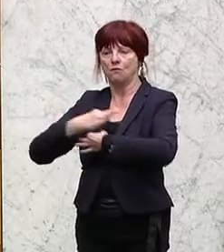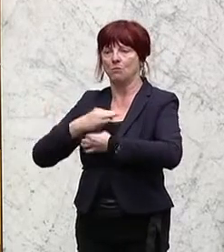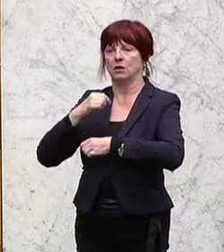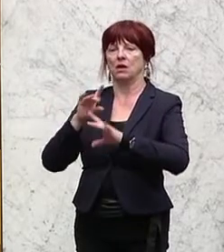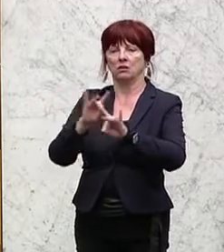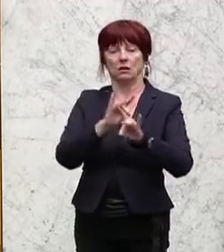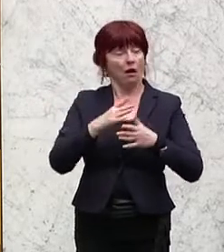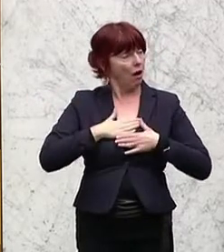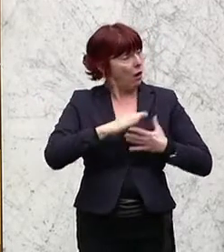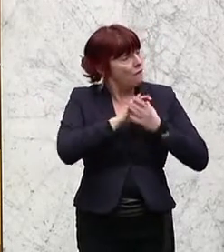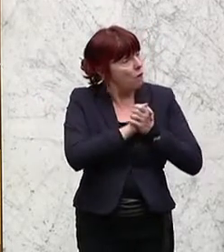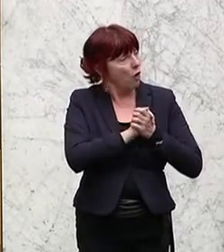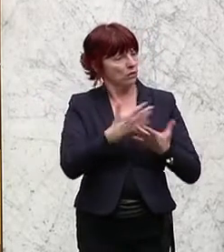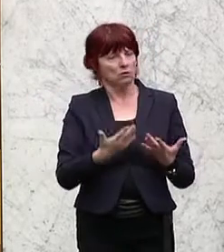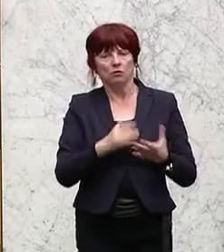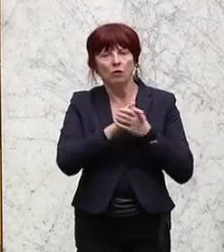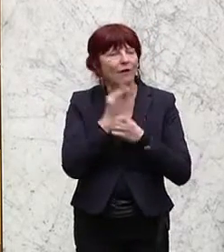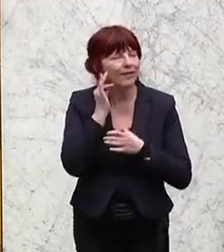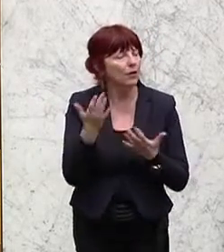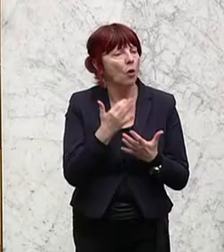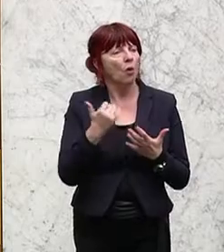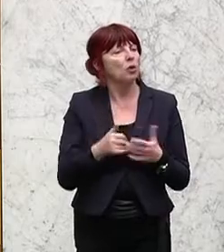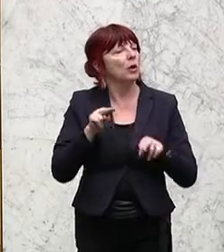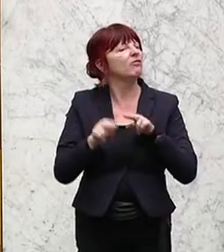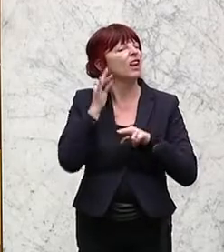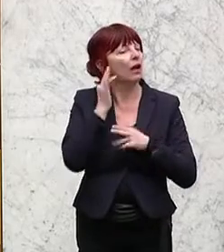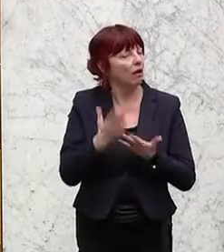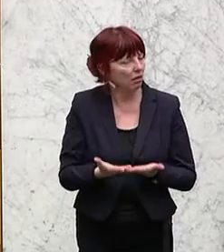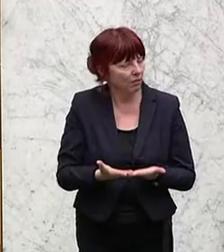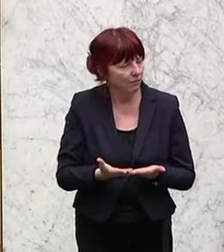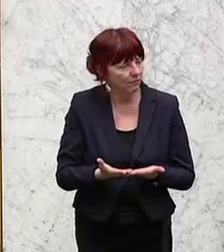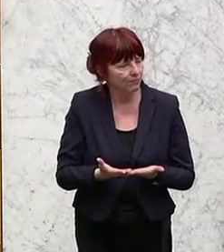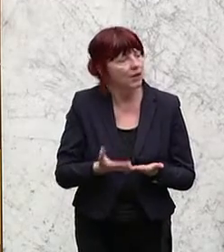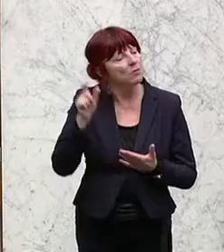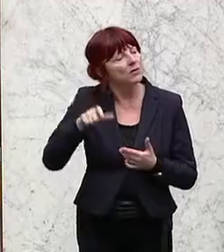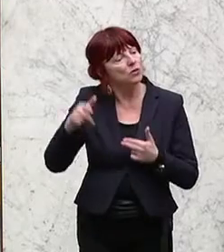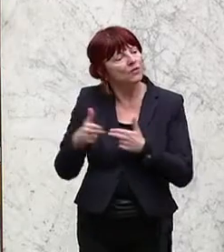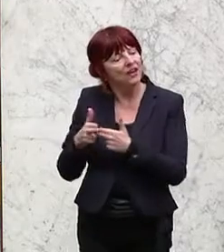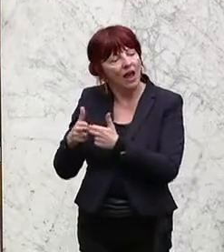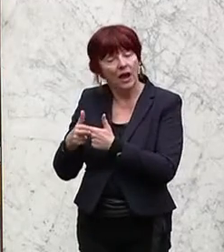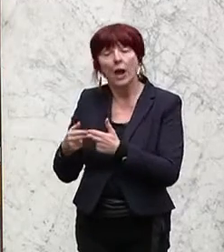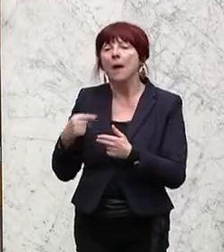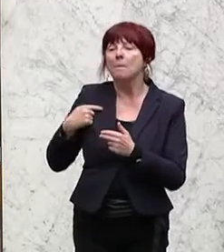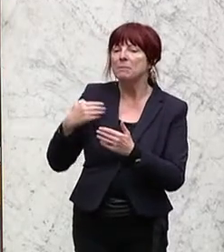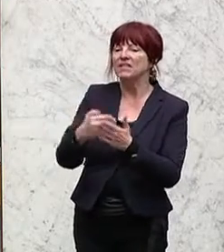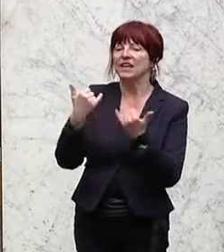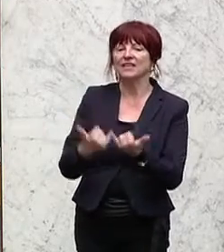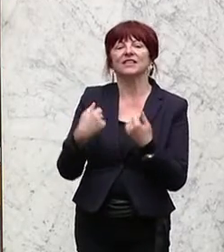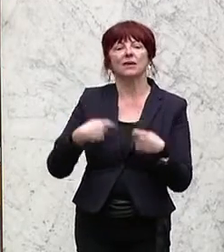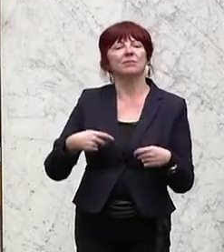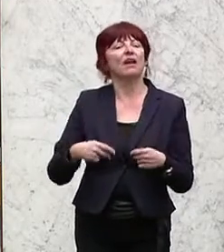Pflegerin, jemand, der mir nahesteht. Bisher gab es schon die gesetzliche Erwachsenenvertretung, die sogenannte Angehörigenvollmacht. Meine Damen und